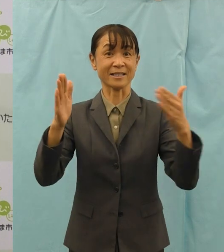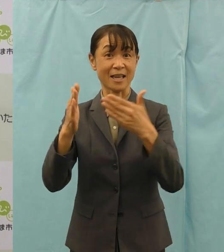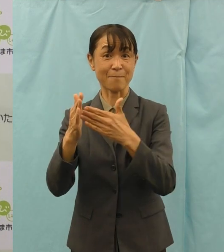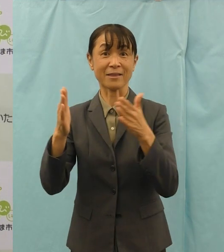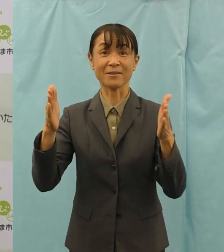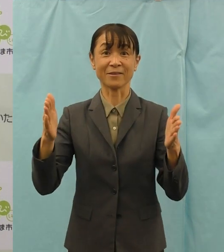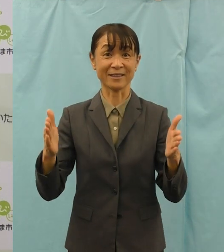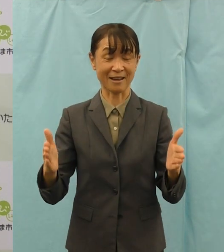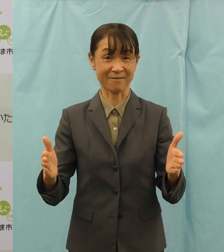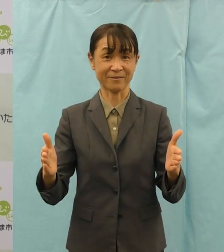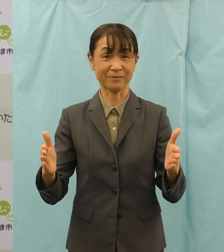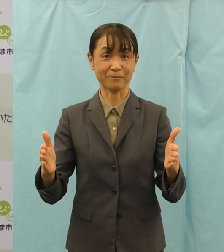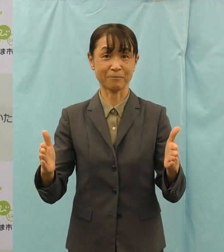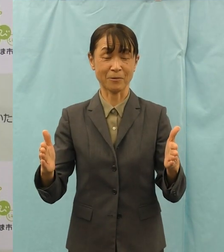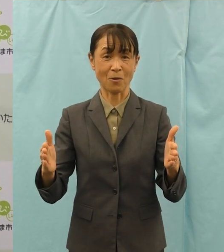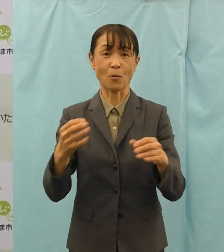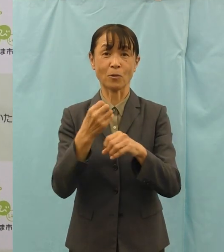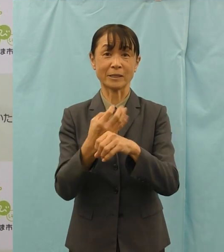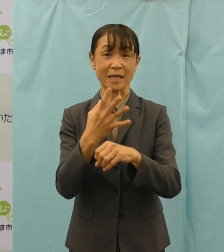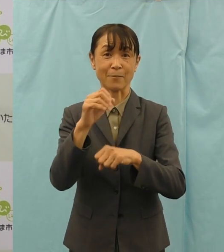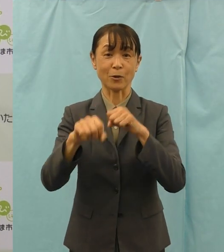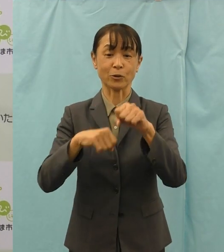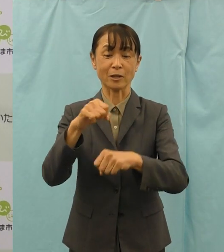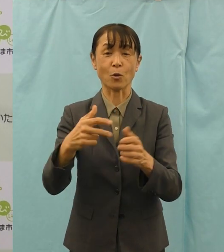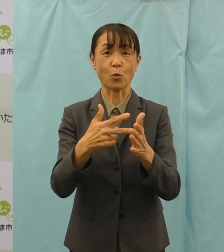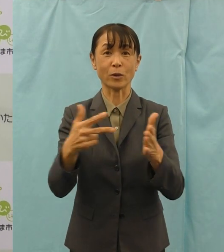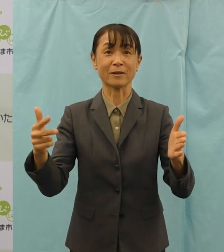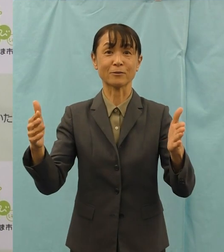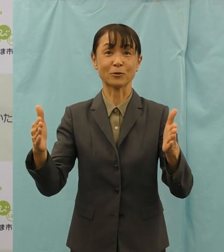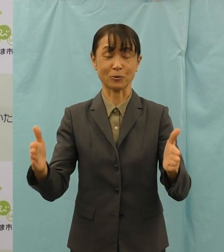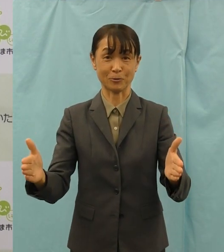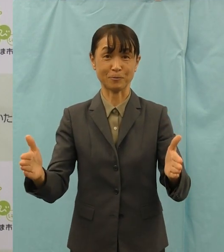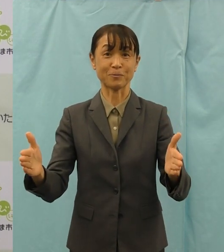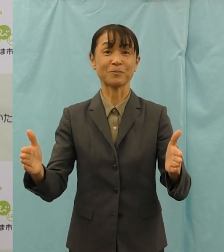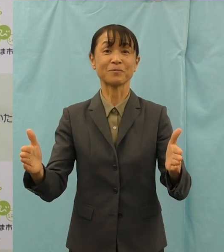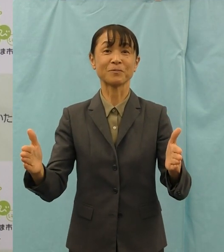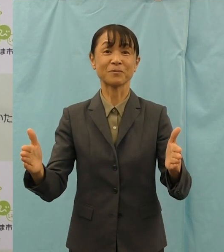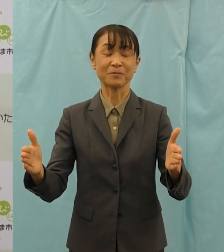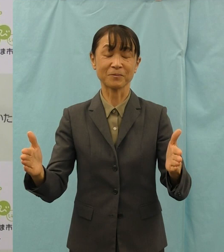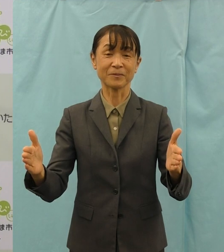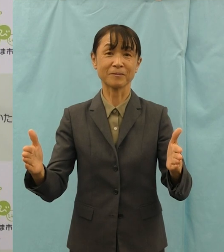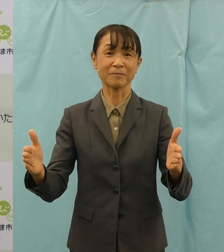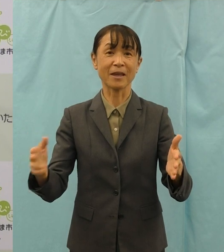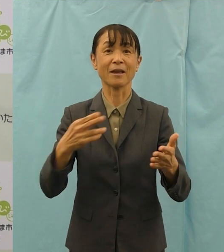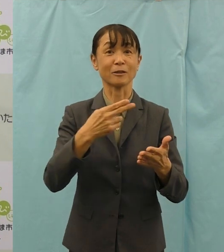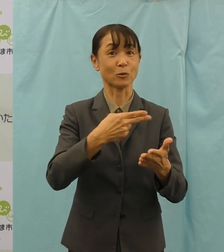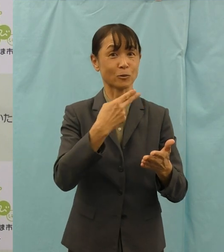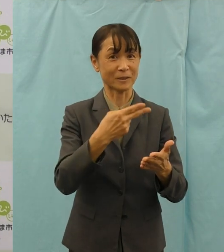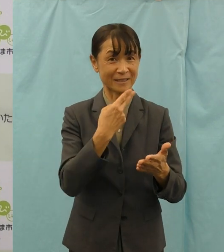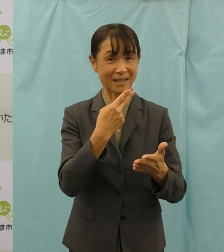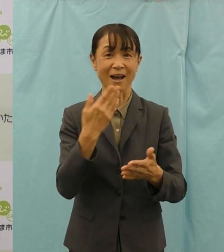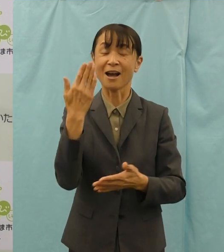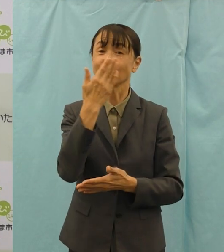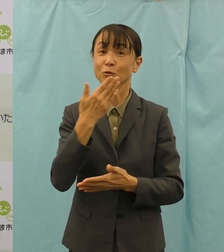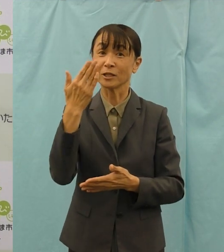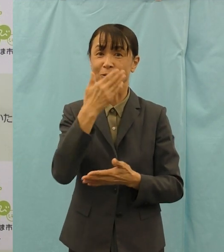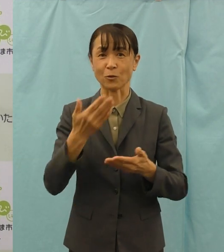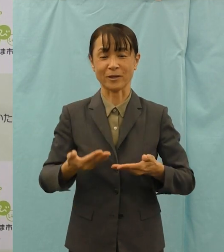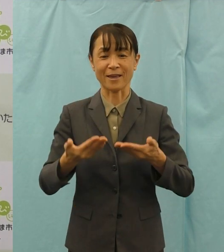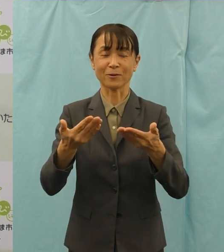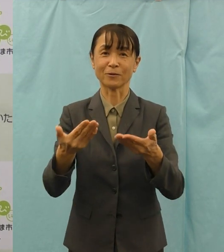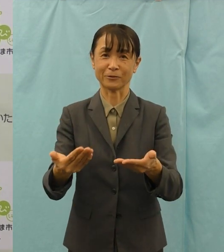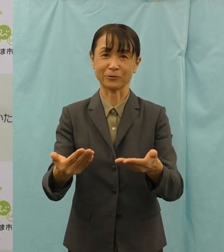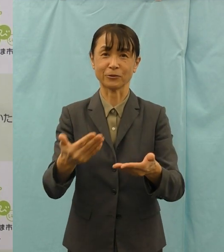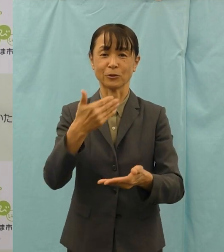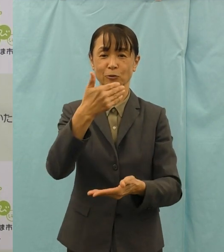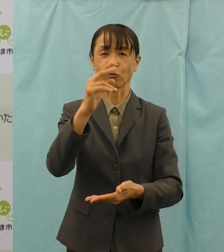会開催までの期間を埼玉クリテリウムウィークスとして、埼玉クリテリウムとコラボした食事やス